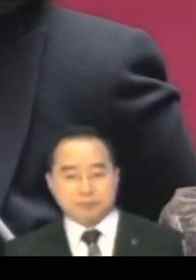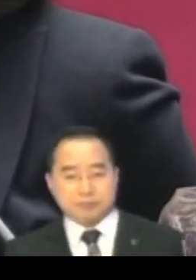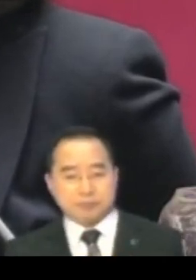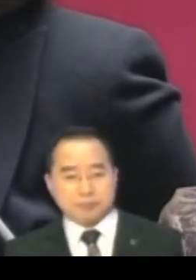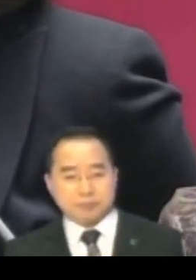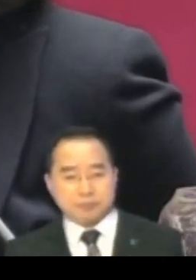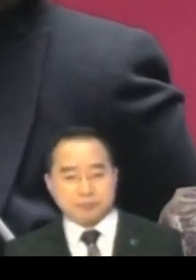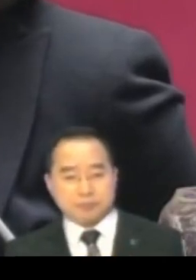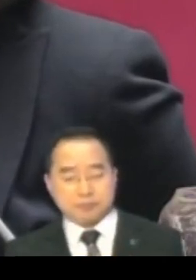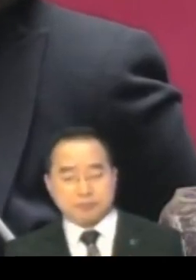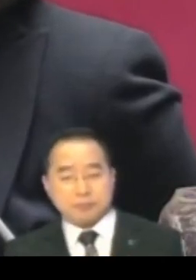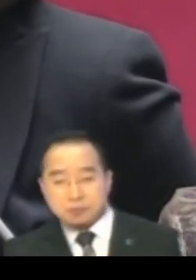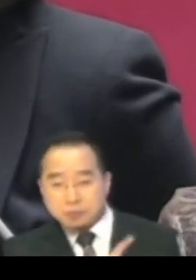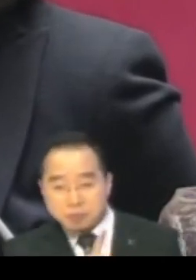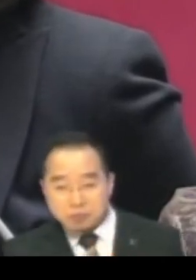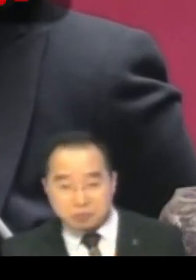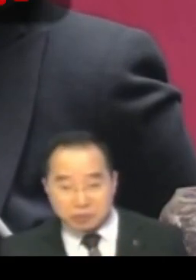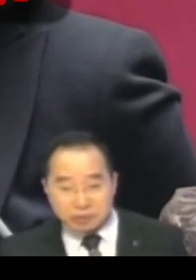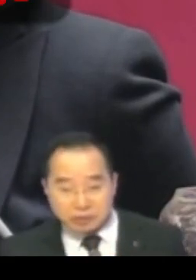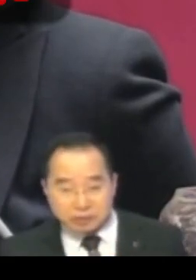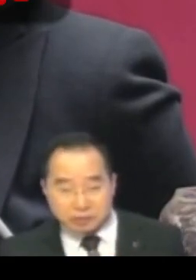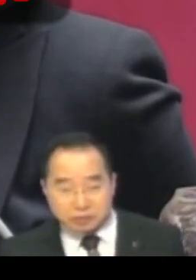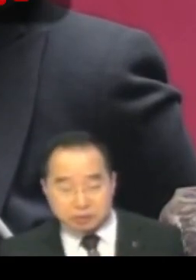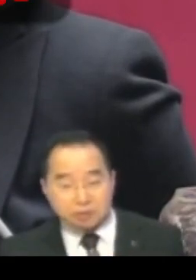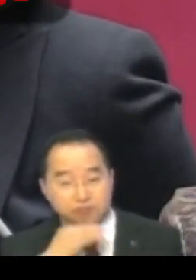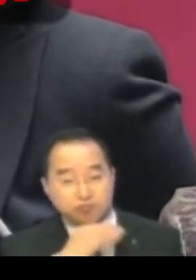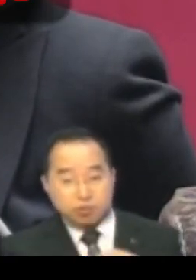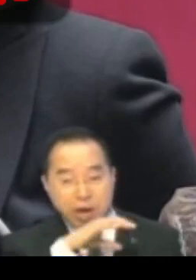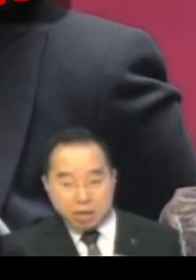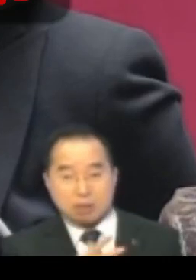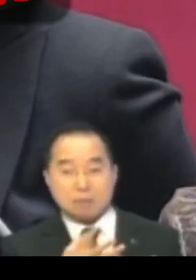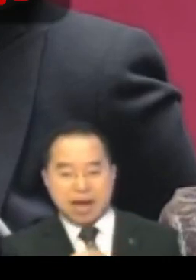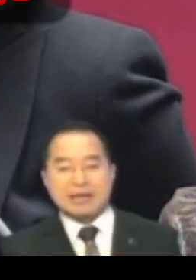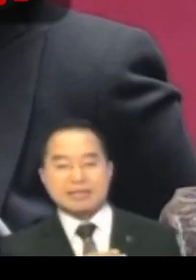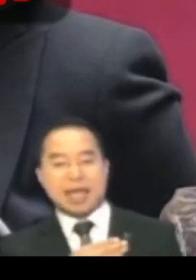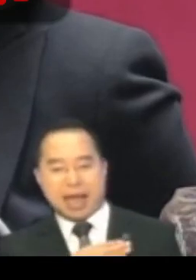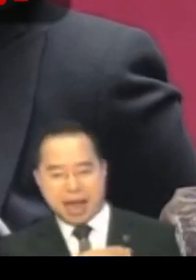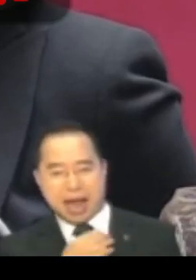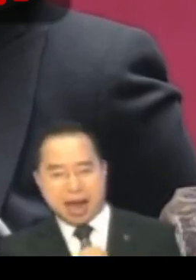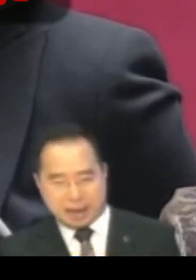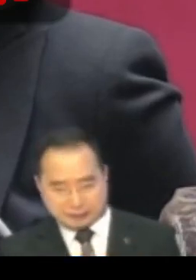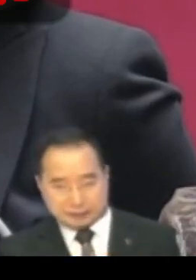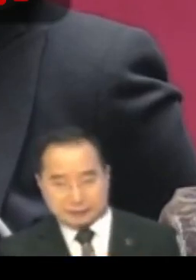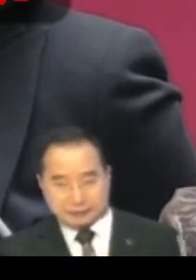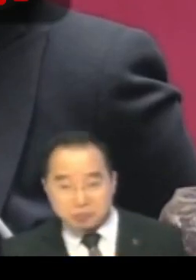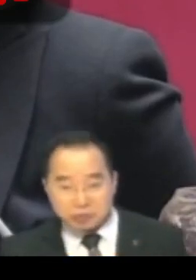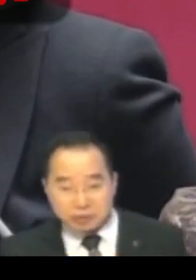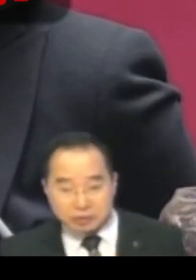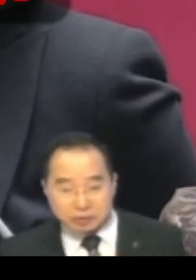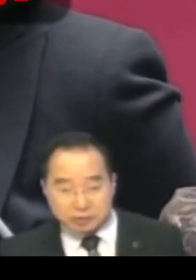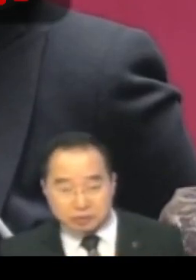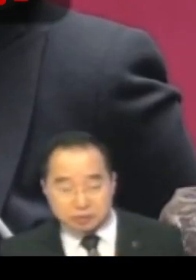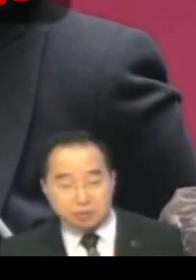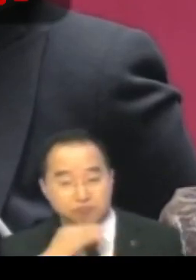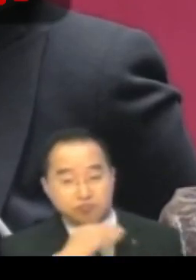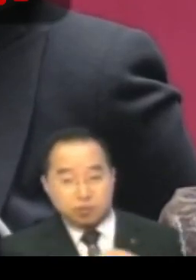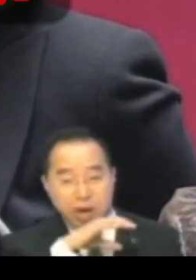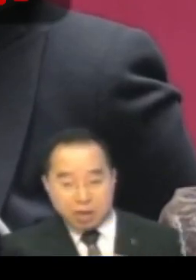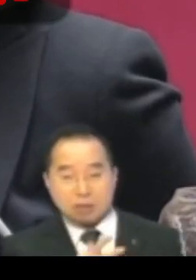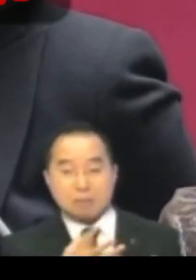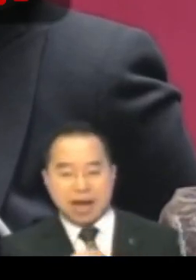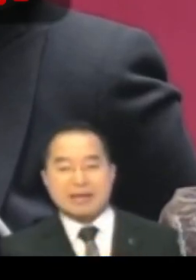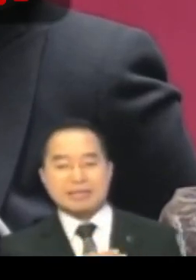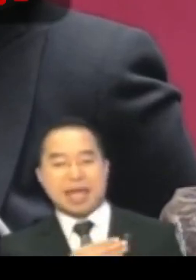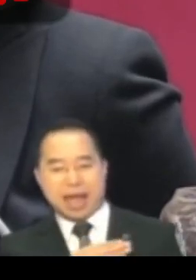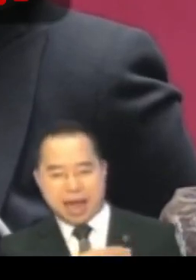확대해서까지 보여드렸는데 안 보이십니까? 다 아시지 않습니까? 저도 알기 때문에 그렇게 답변드리는 겁니다. 다 아시지 않습니까? 저도